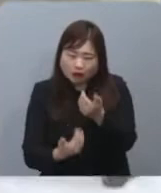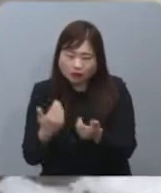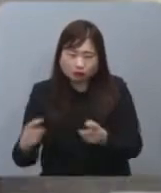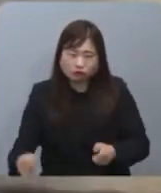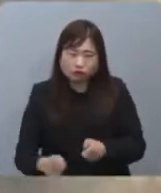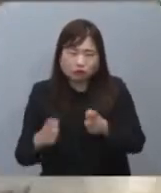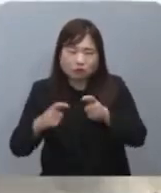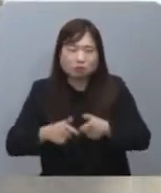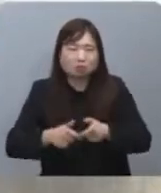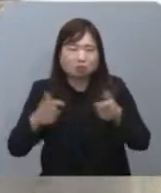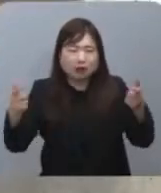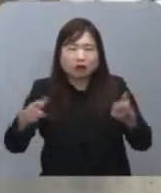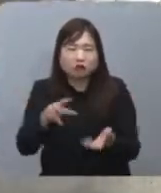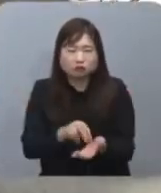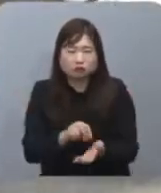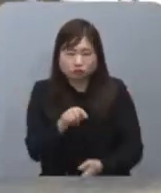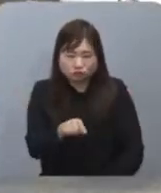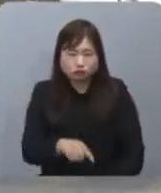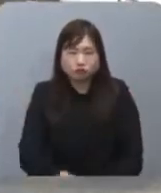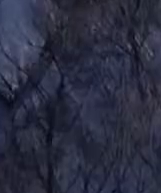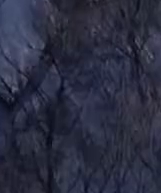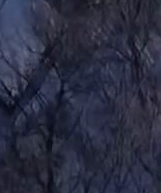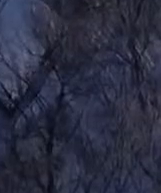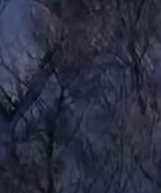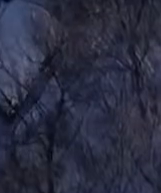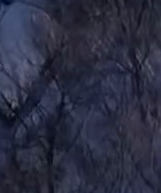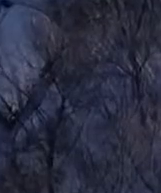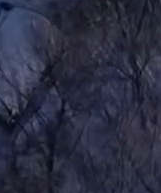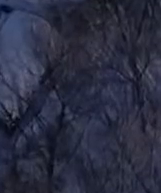kbs 뉴스 이유진 입니다